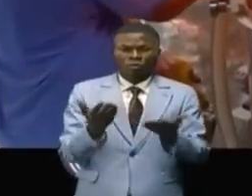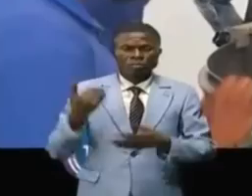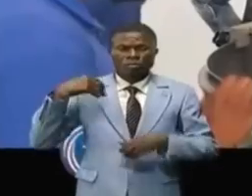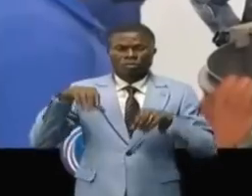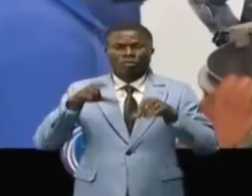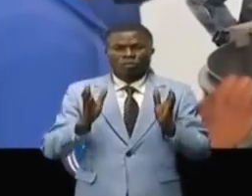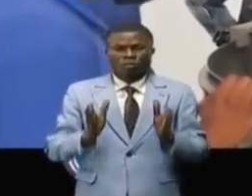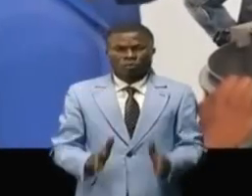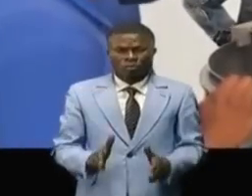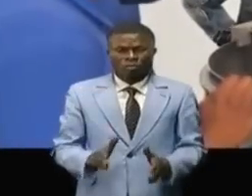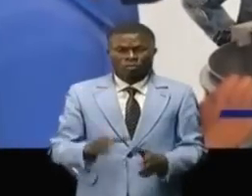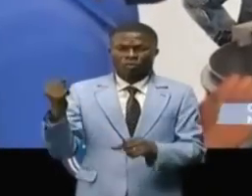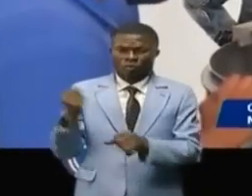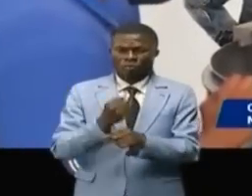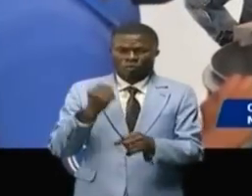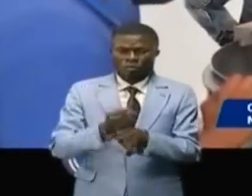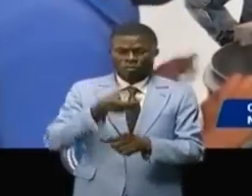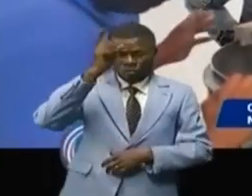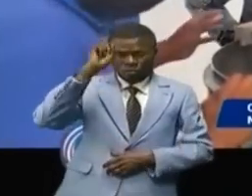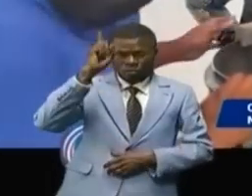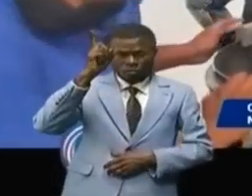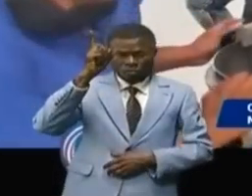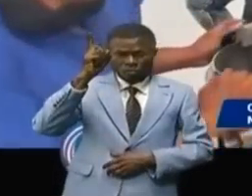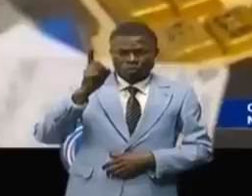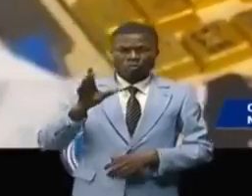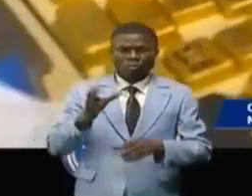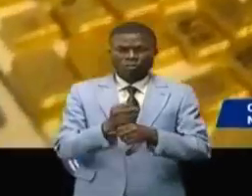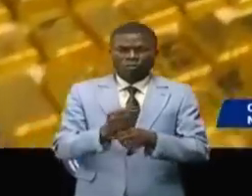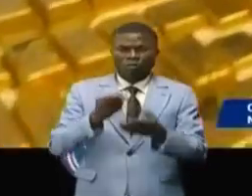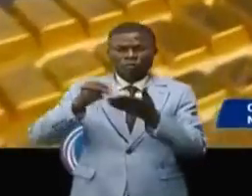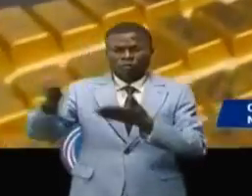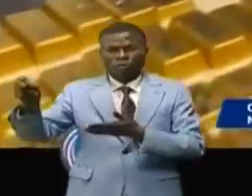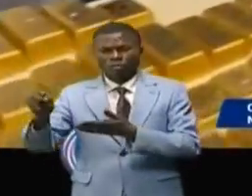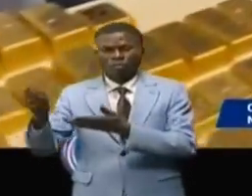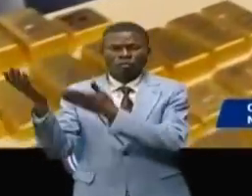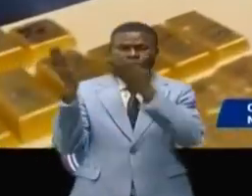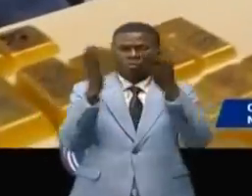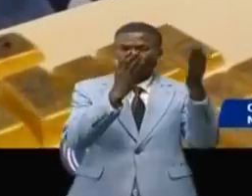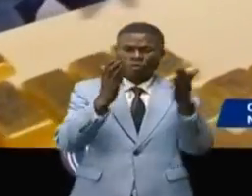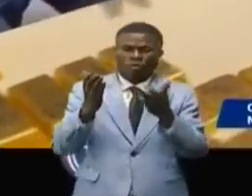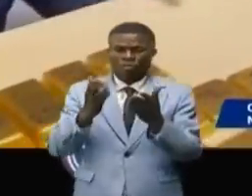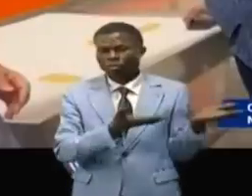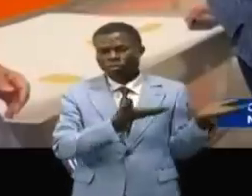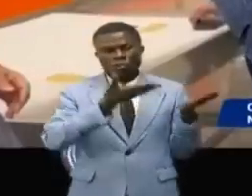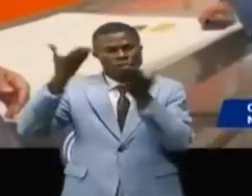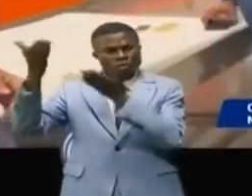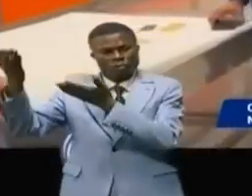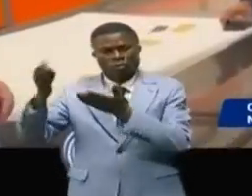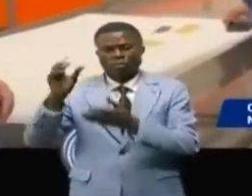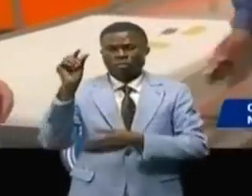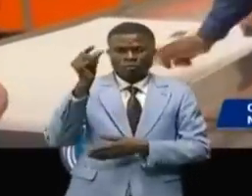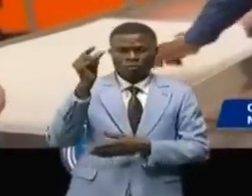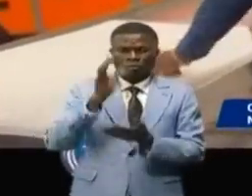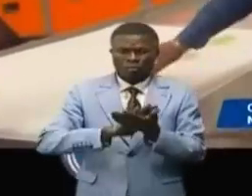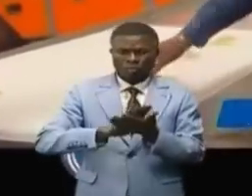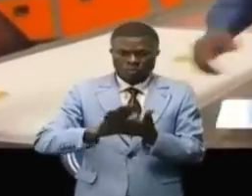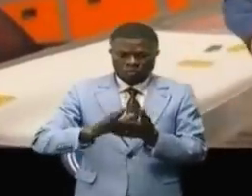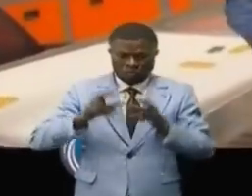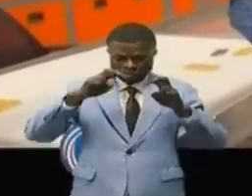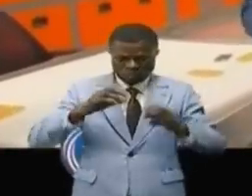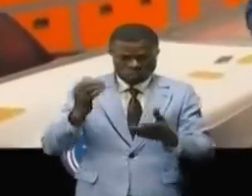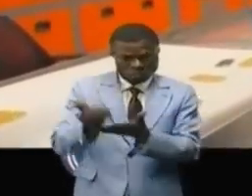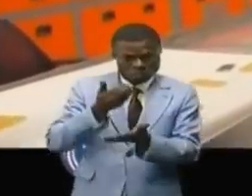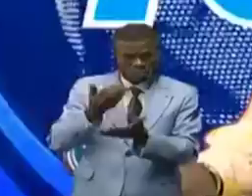congolais dont les activités principales se résume par l'achat la commercialisation et l'exportation de leur issue de l'exploitation